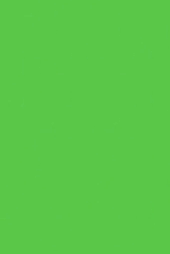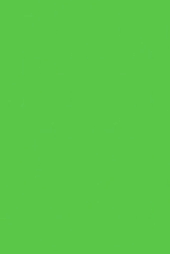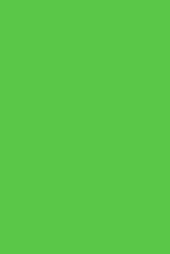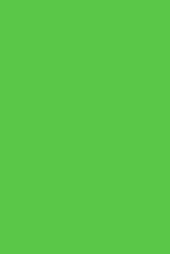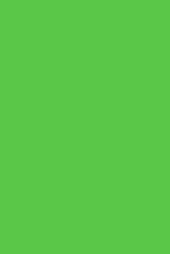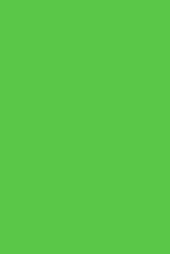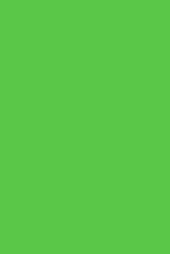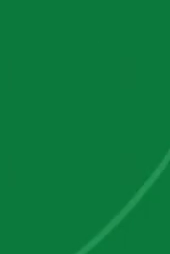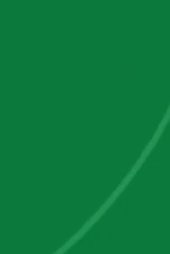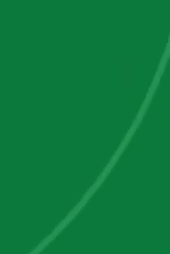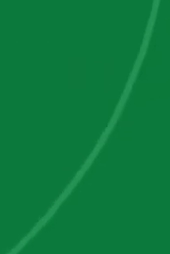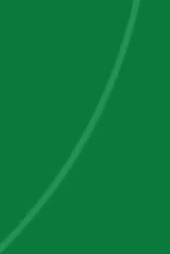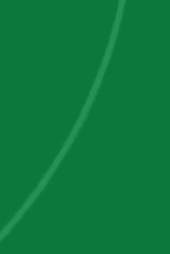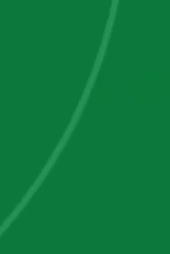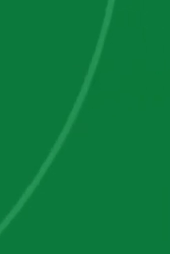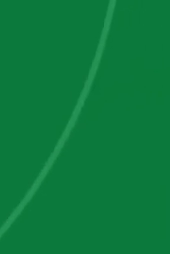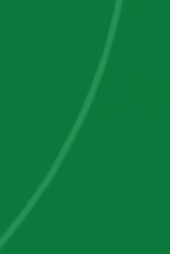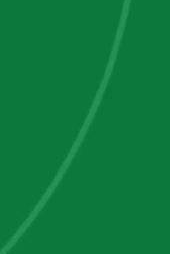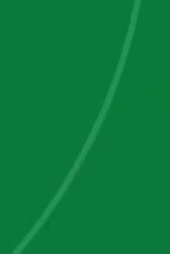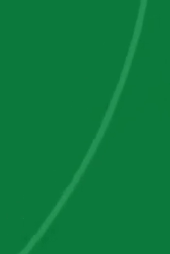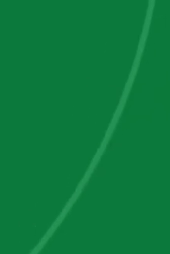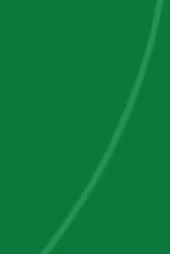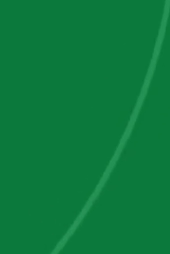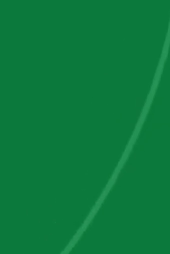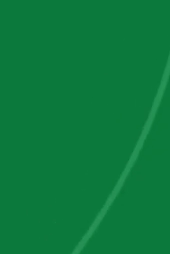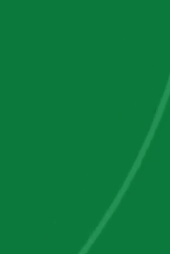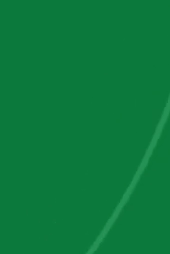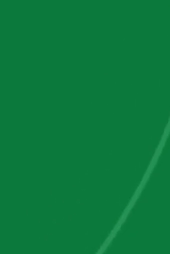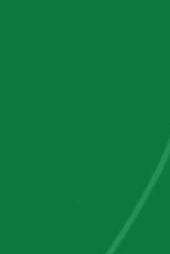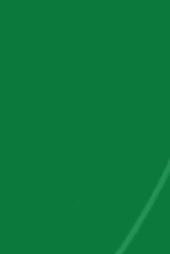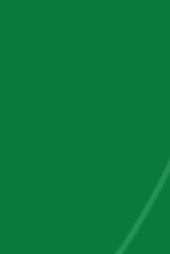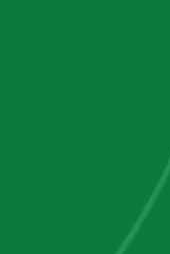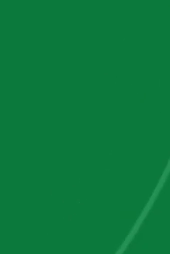Дякую за перегляд!